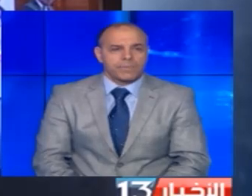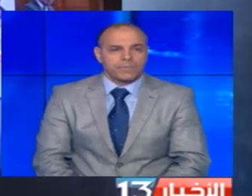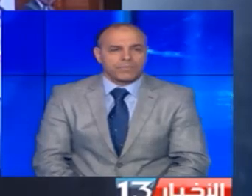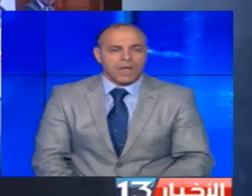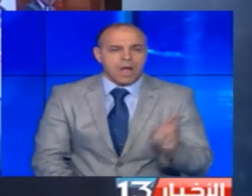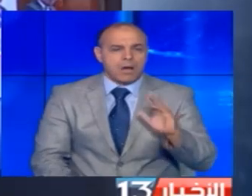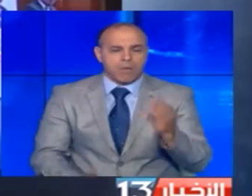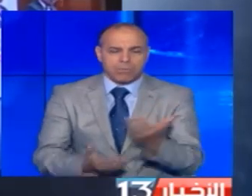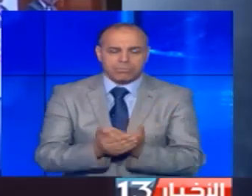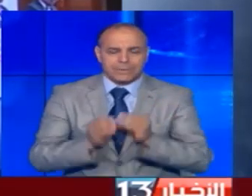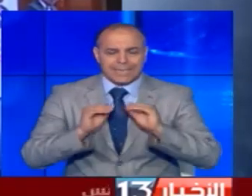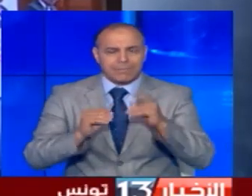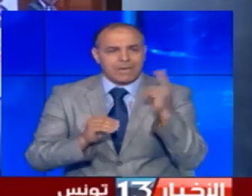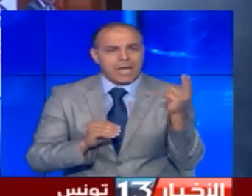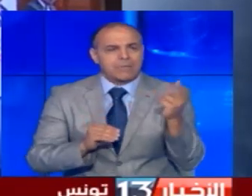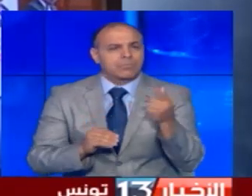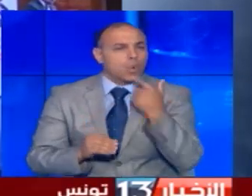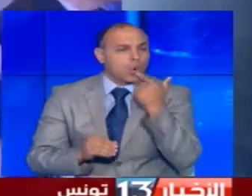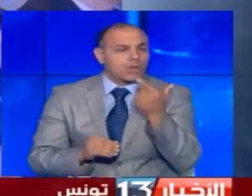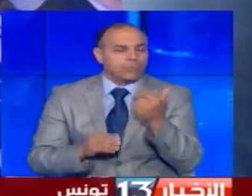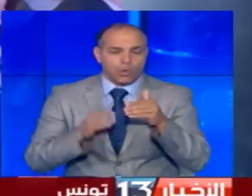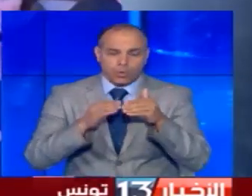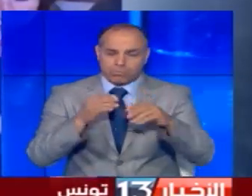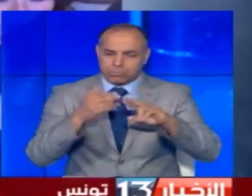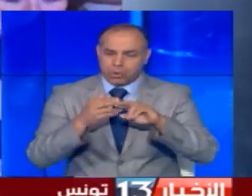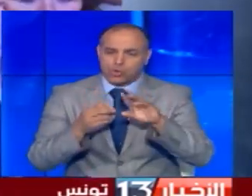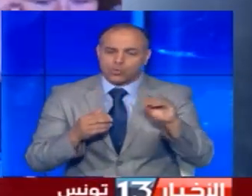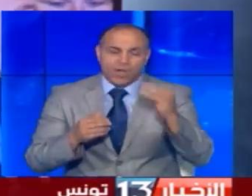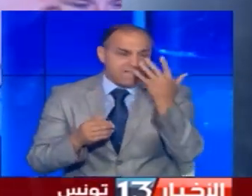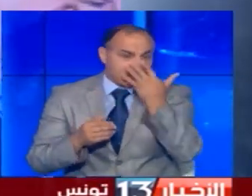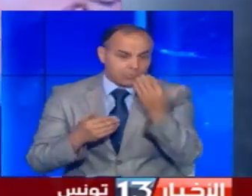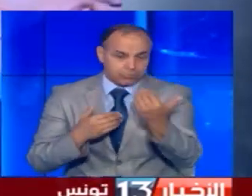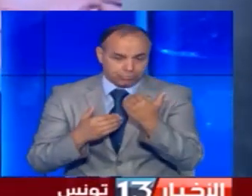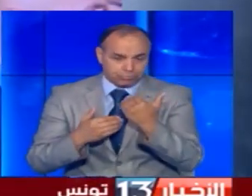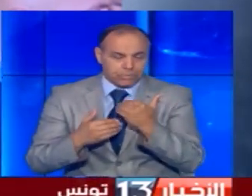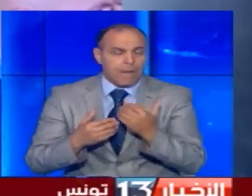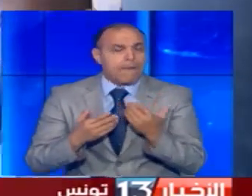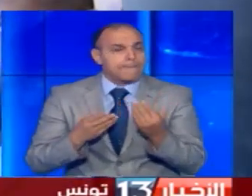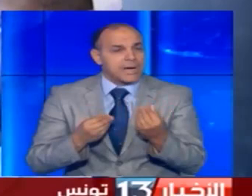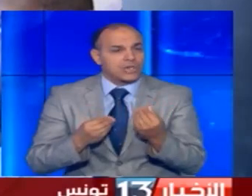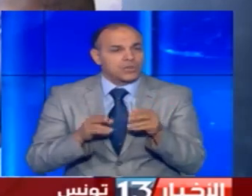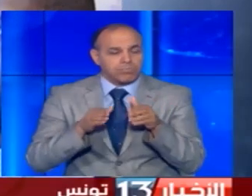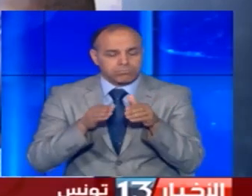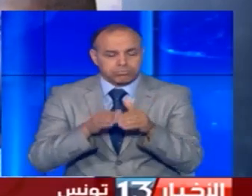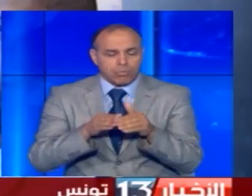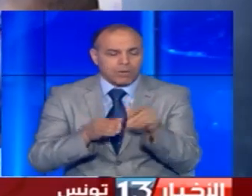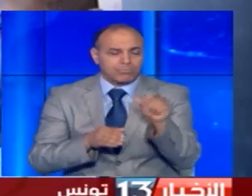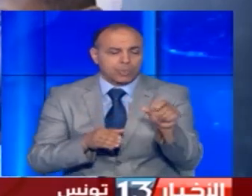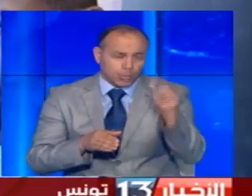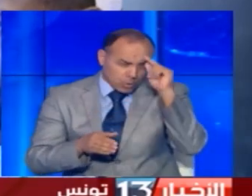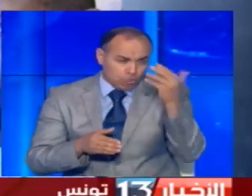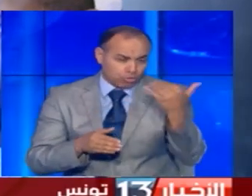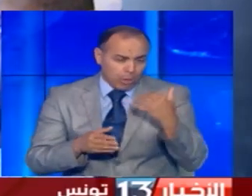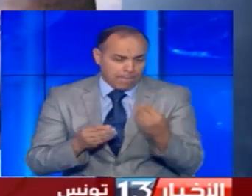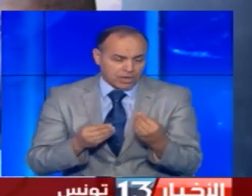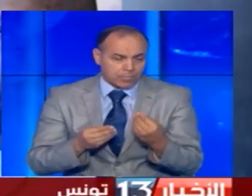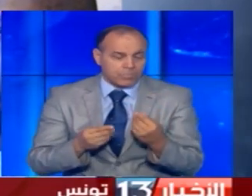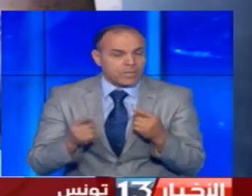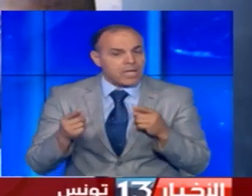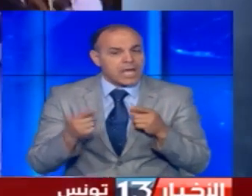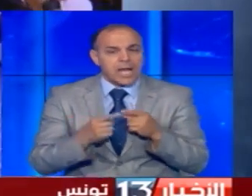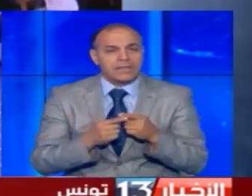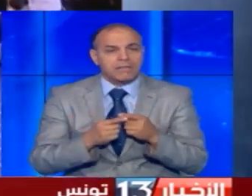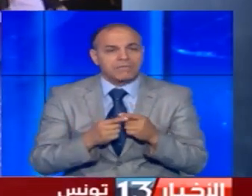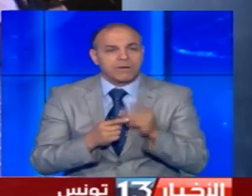مجال التعليم العالي والتكوين بما يستجيب للسوق الافريقيه وتكشف عدد الطلبه الافريقي في تونس هو ما يهدف اليه